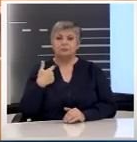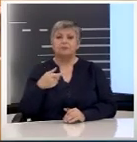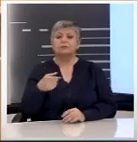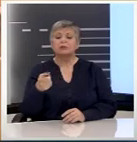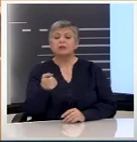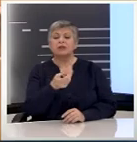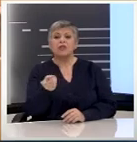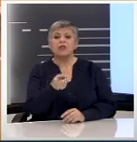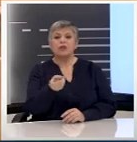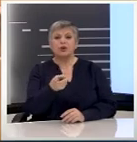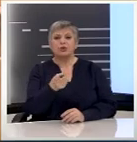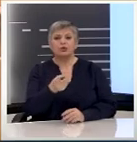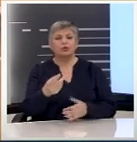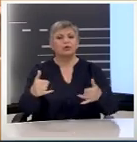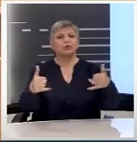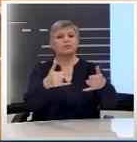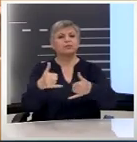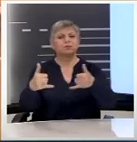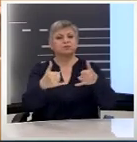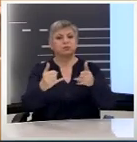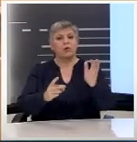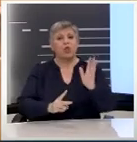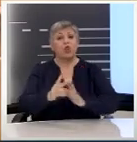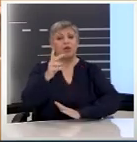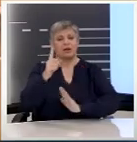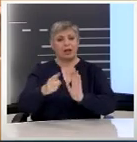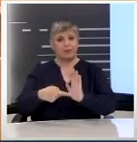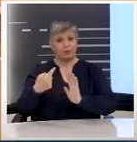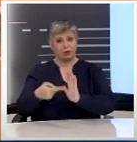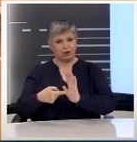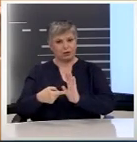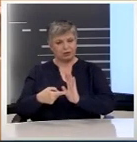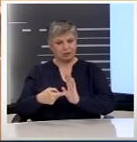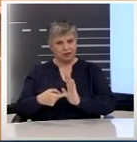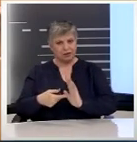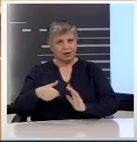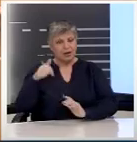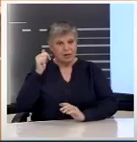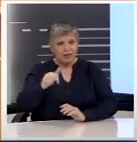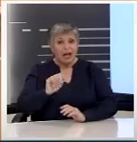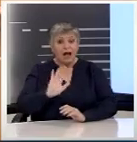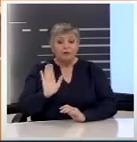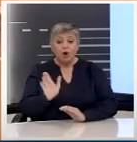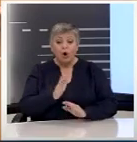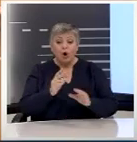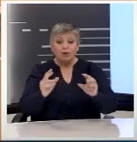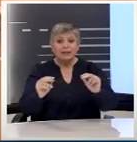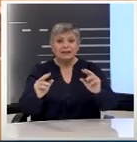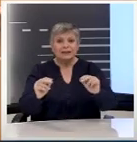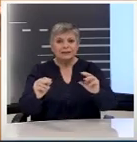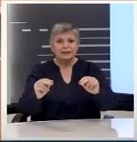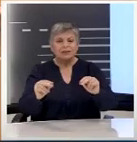συνδιαλέξεων, πράγματα τα οποία έχουν απαντηθεί? Έχει πει κανένας ότι υπόθηκε κάτι διαφορετικό ή υπήρχαν